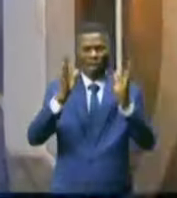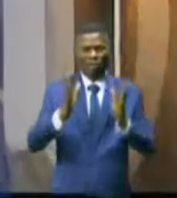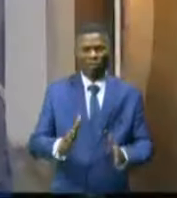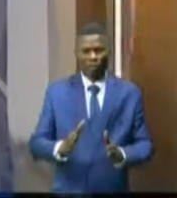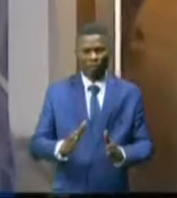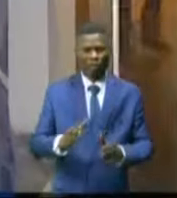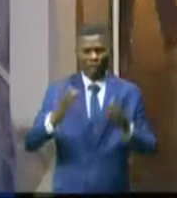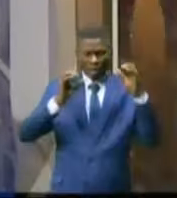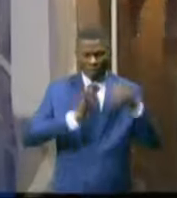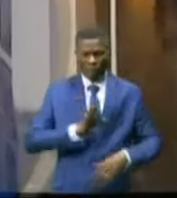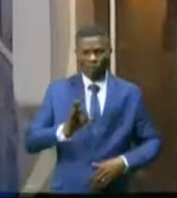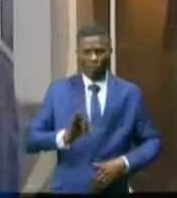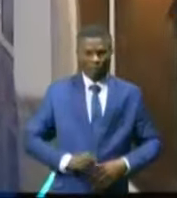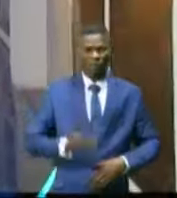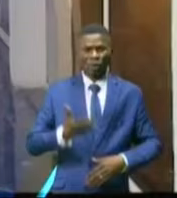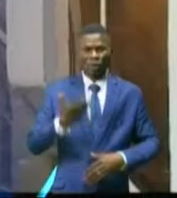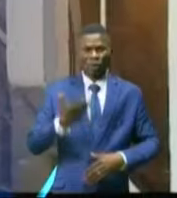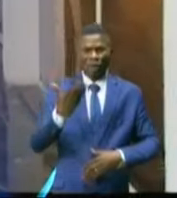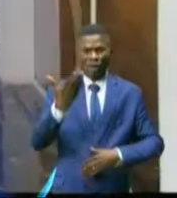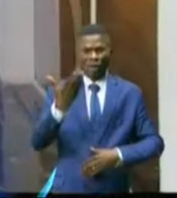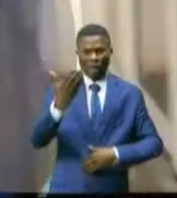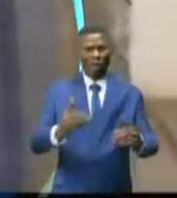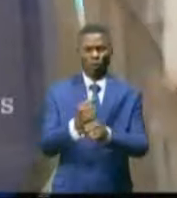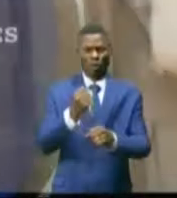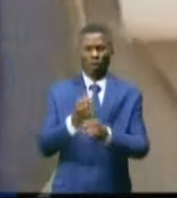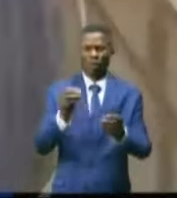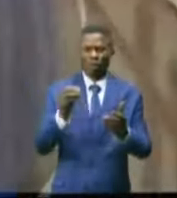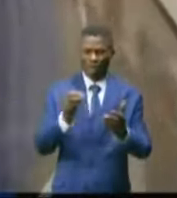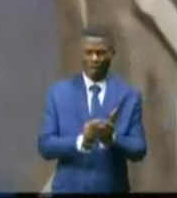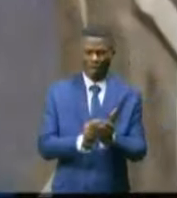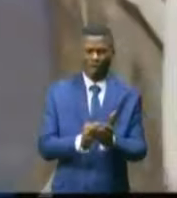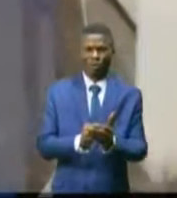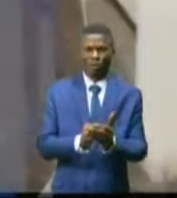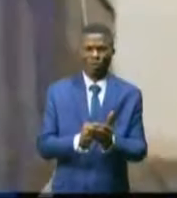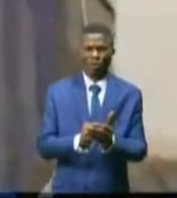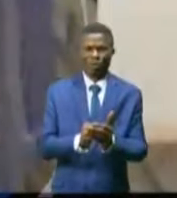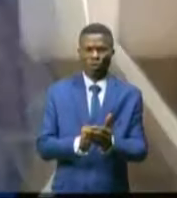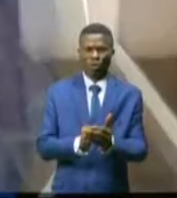d'être reconduit par le chef de l'État, Félix Tshilombo.